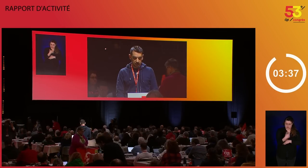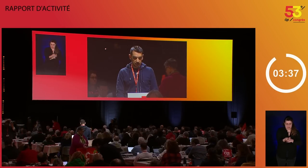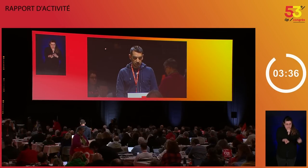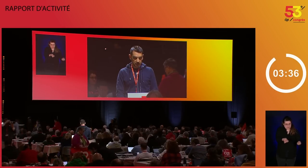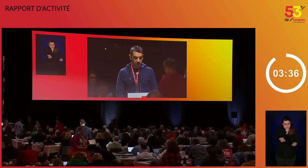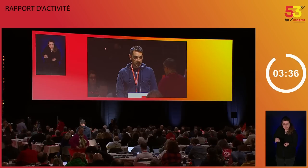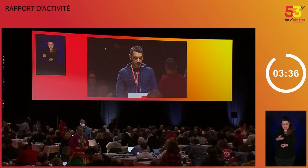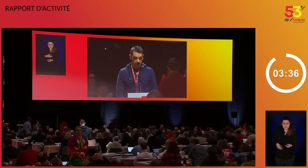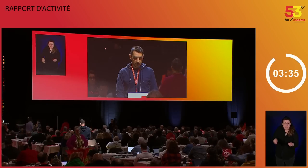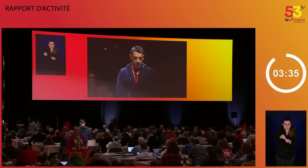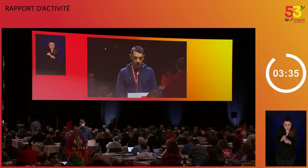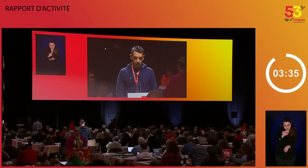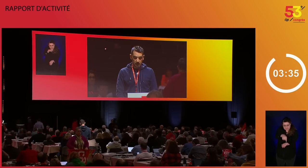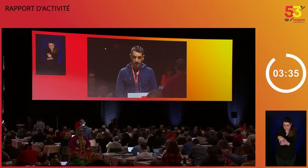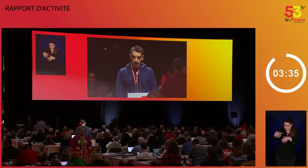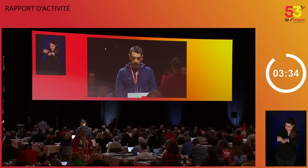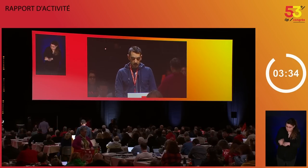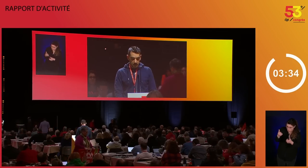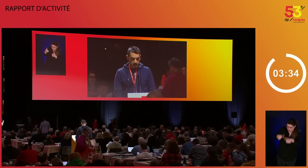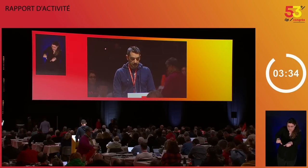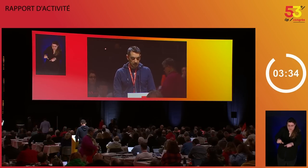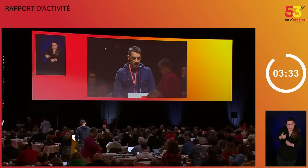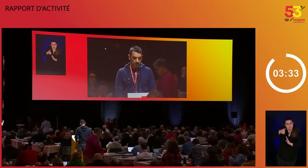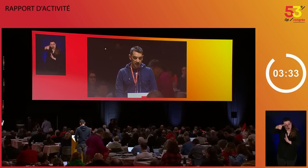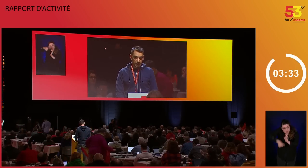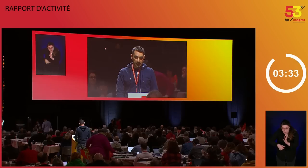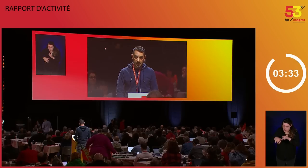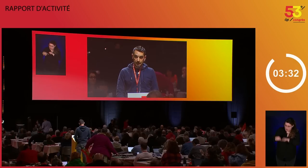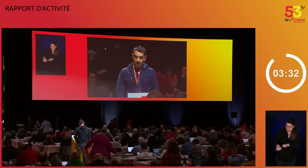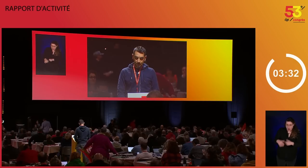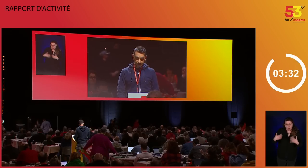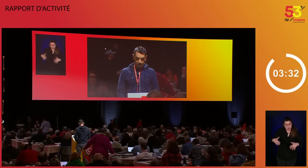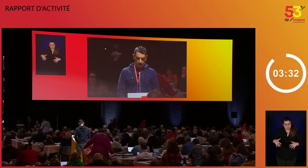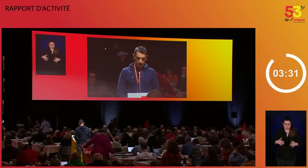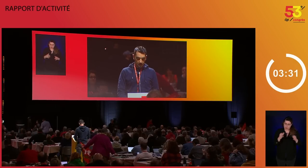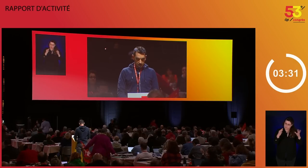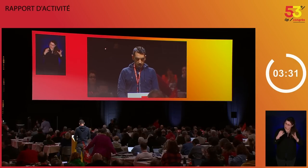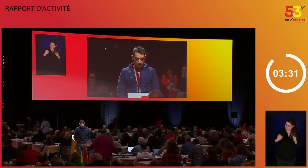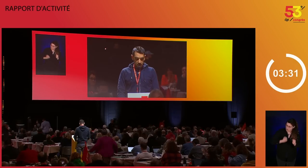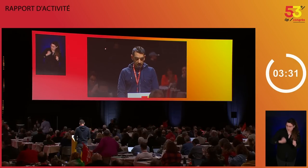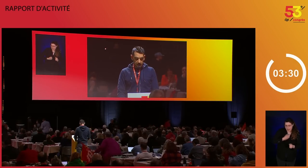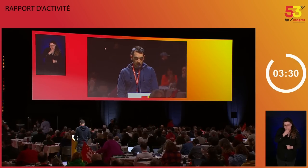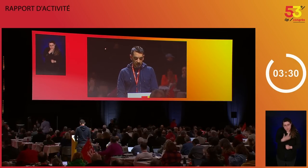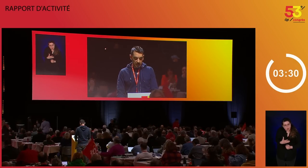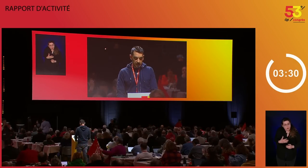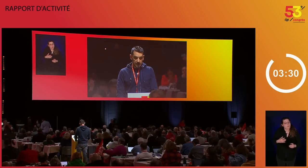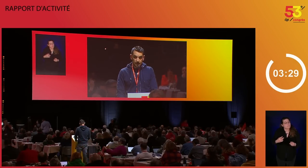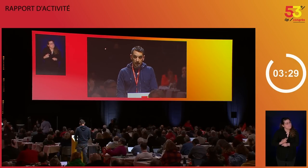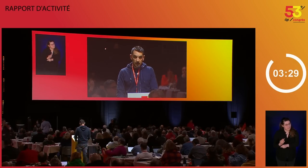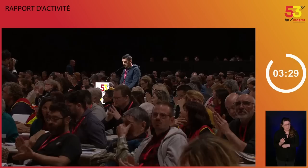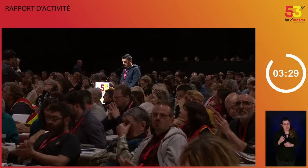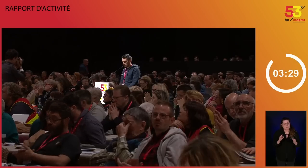avec l'occupation d'un site pendant un mois. Ça a été une belle bagarre. Une très très belle